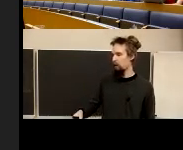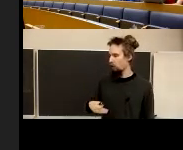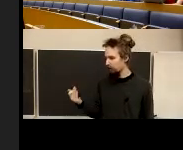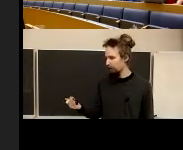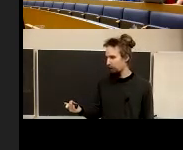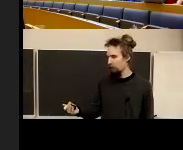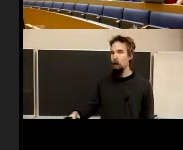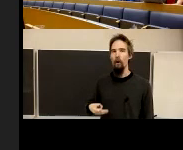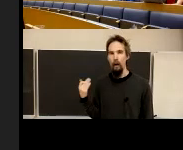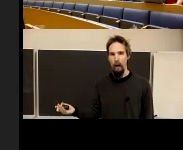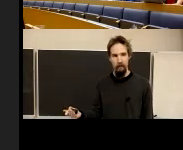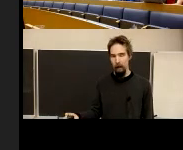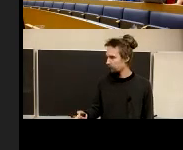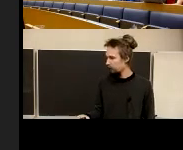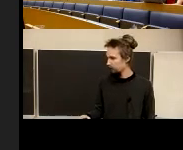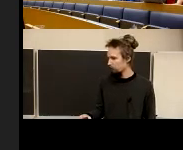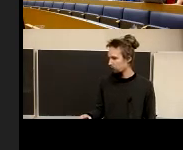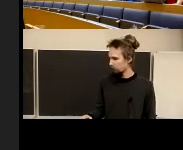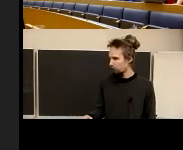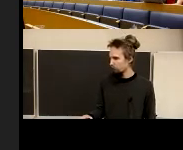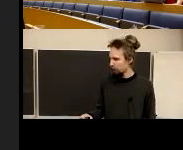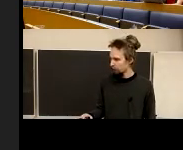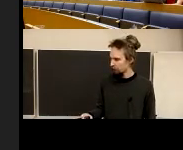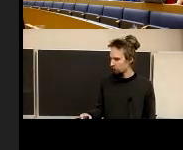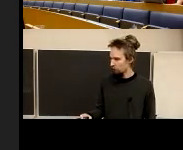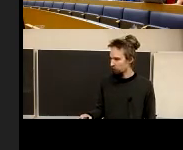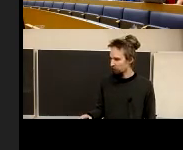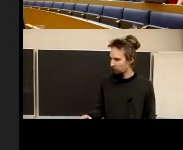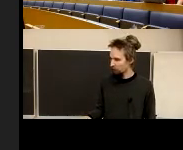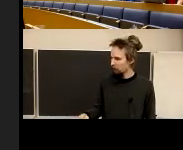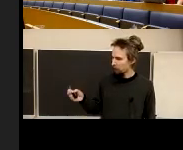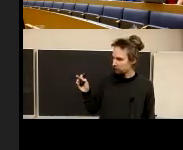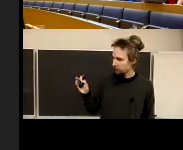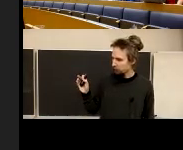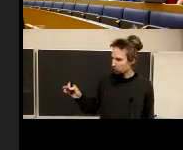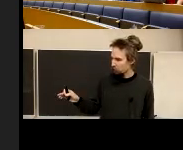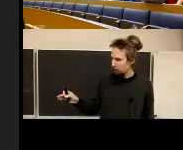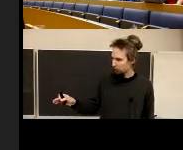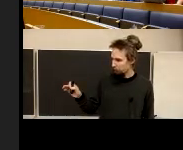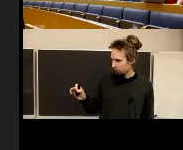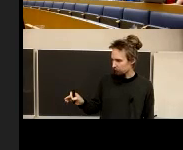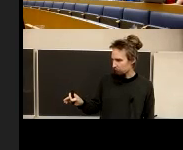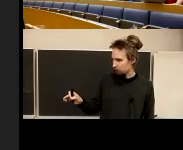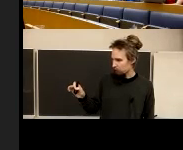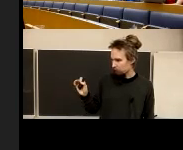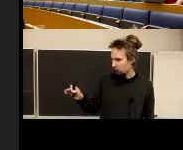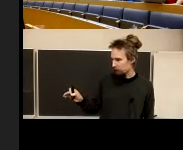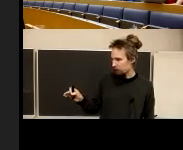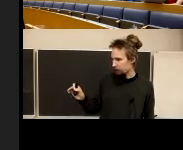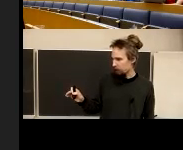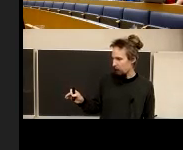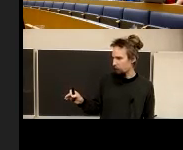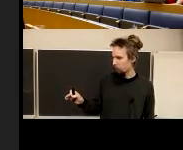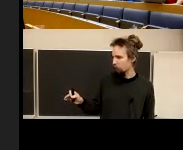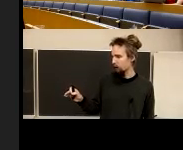maailmaa, kuvitella, olla läsnä, nämä kaikki voi kasvaa psykedeellisissä kokemuksissa. Sitten Tupper on taas soveltanut tämmöisen